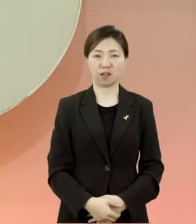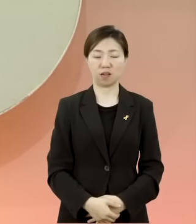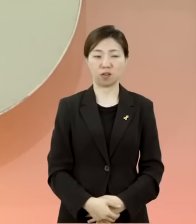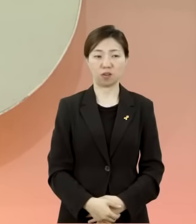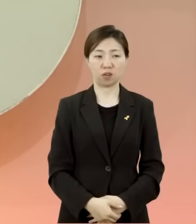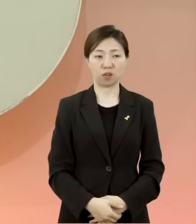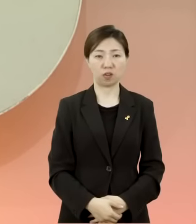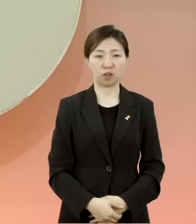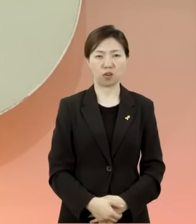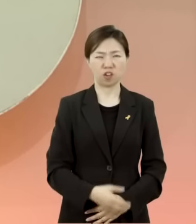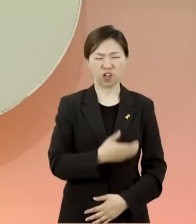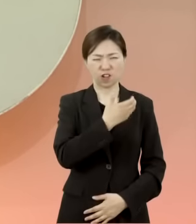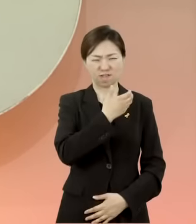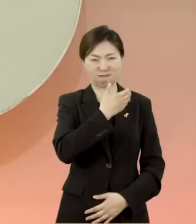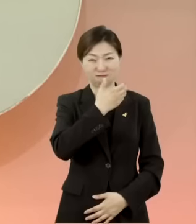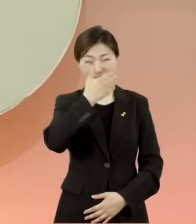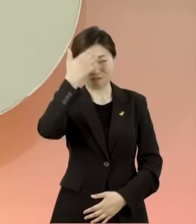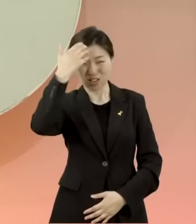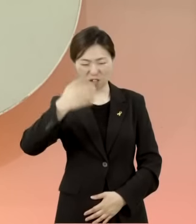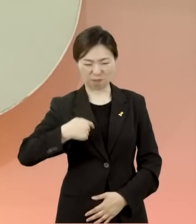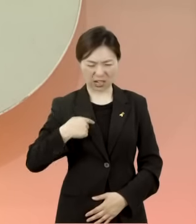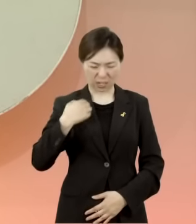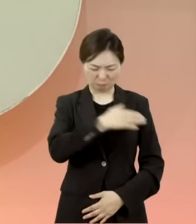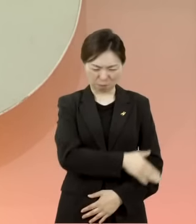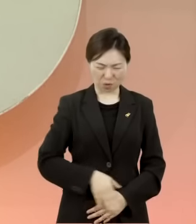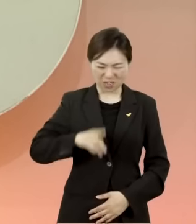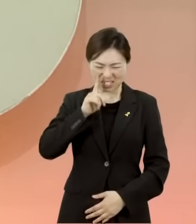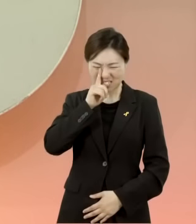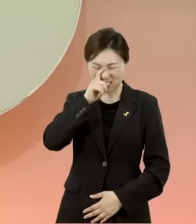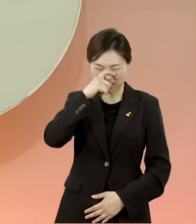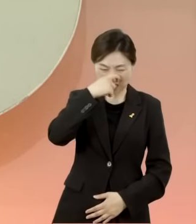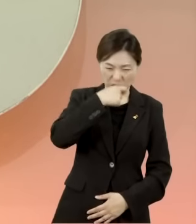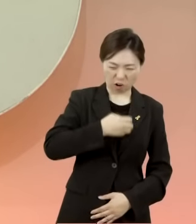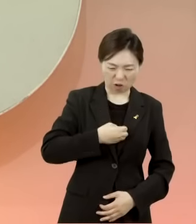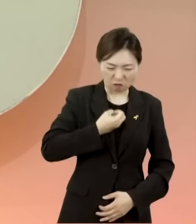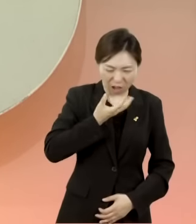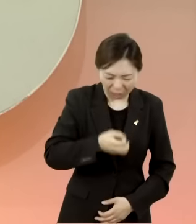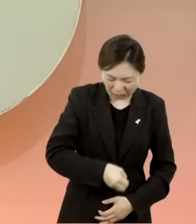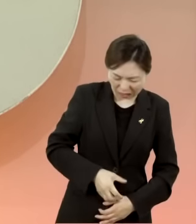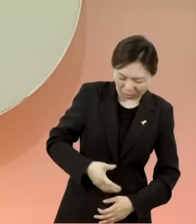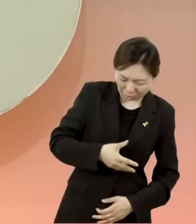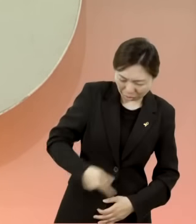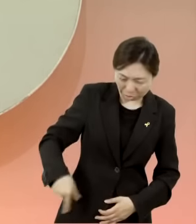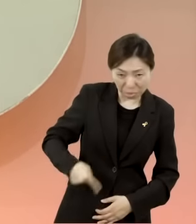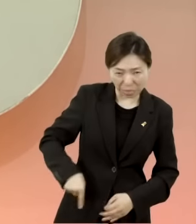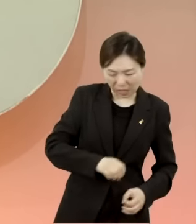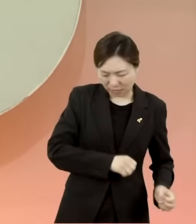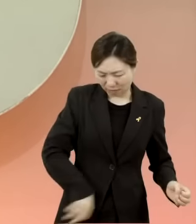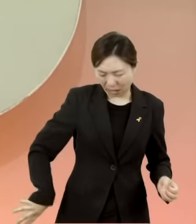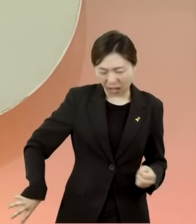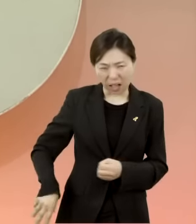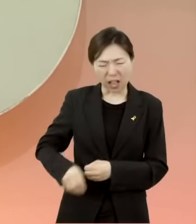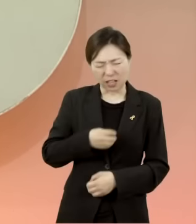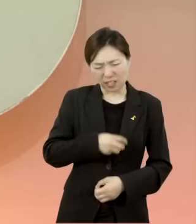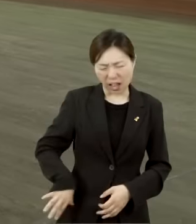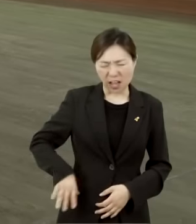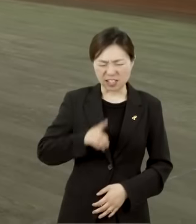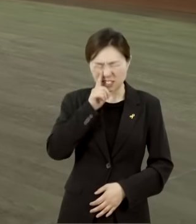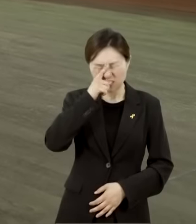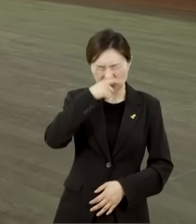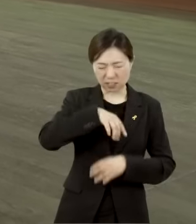받습니다 말씀을 하시더라고요 그래서 꿈에서 몸에 막 더러운게 다 빠져나가고